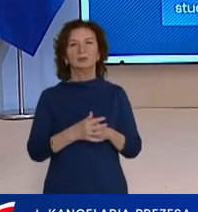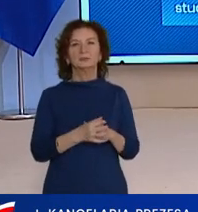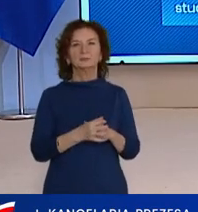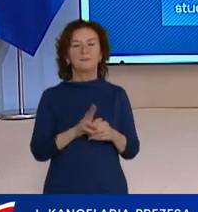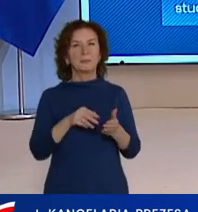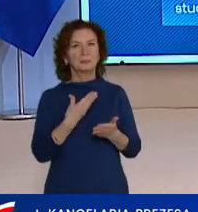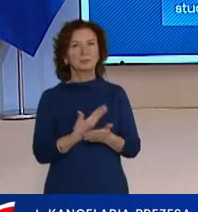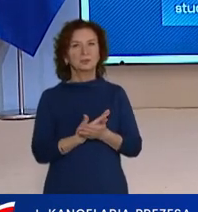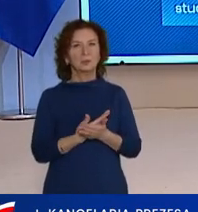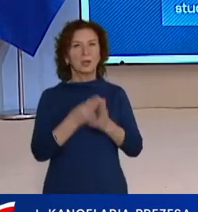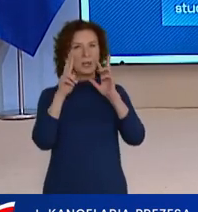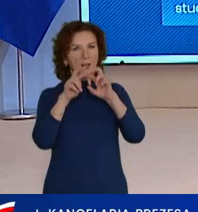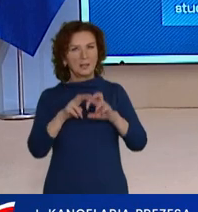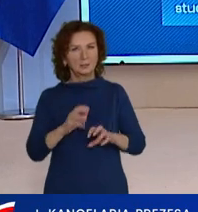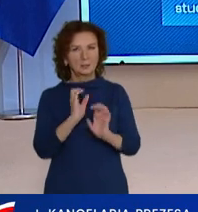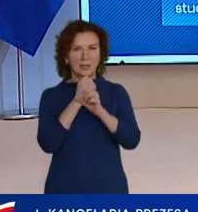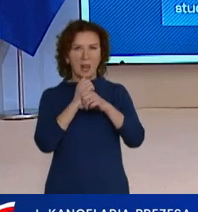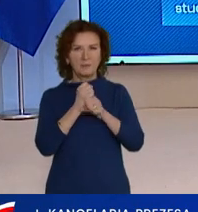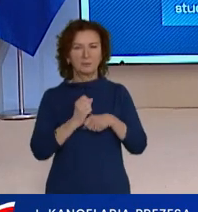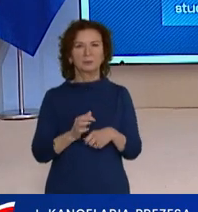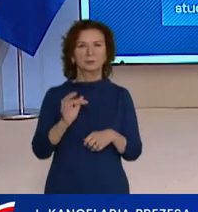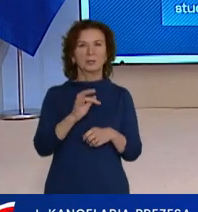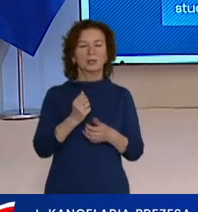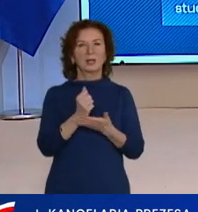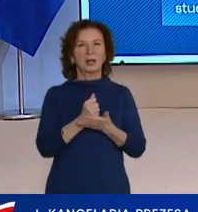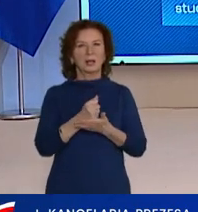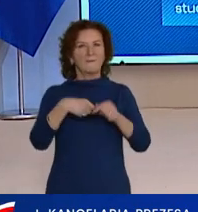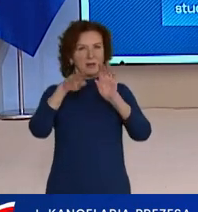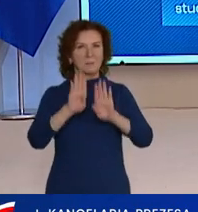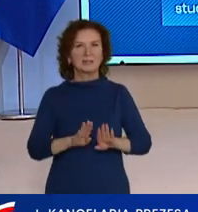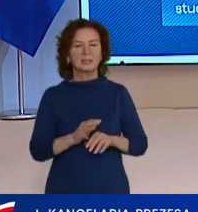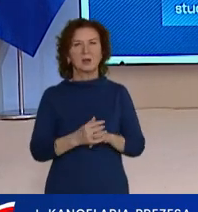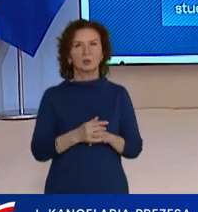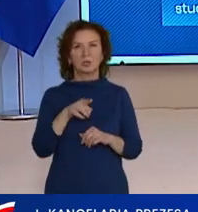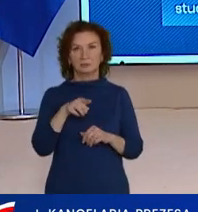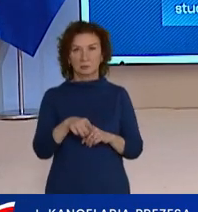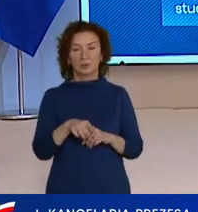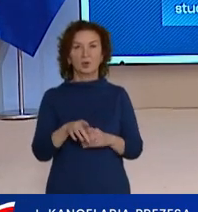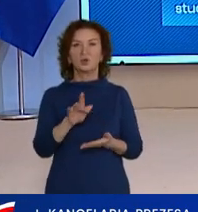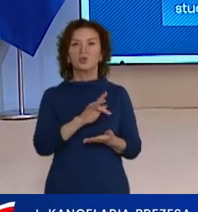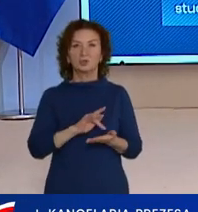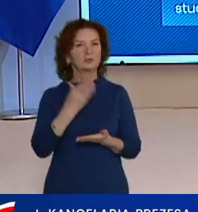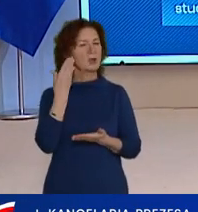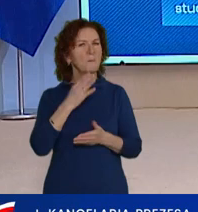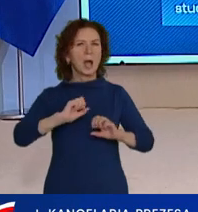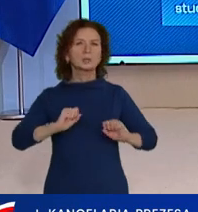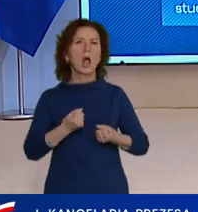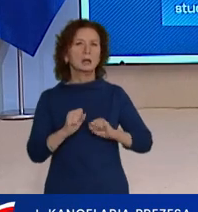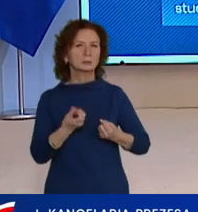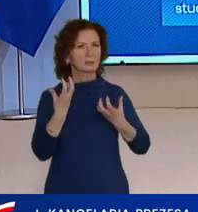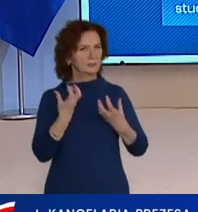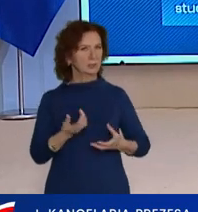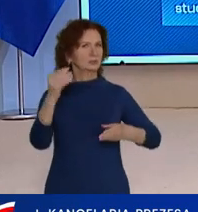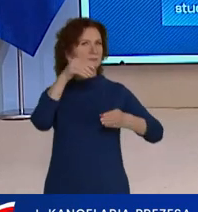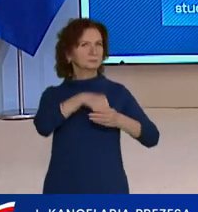zawodów takich jak diagnosta laboratoryjny, farmaceuta, które to środowisko bardzo aktywnie chciało włączyć się